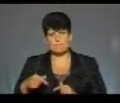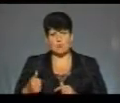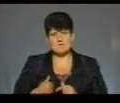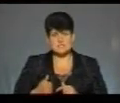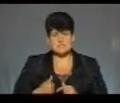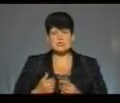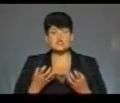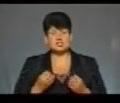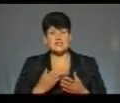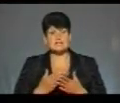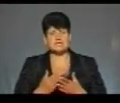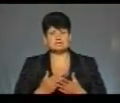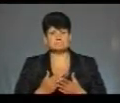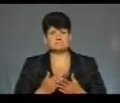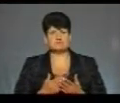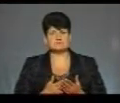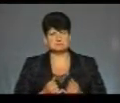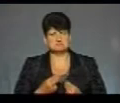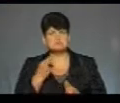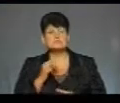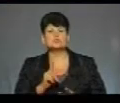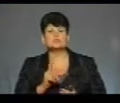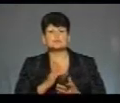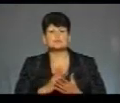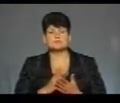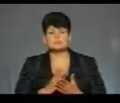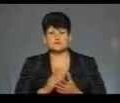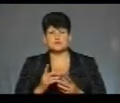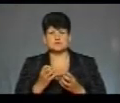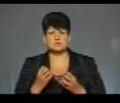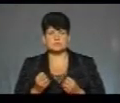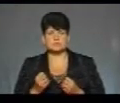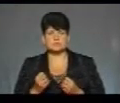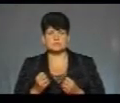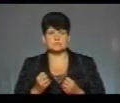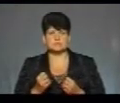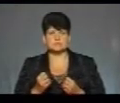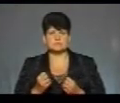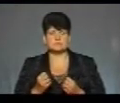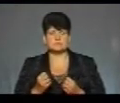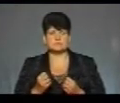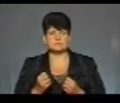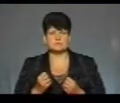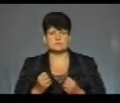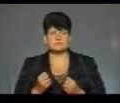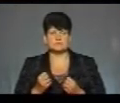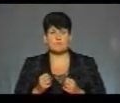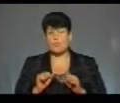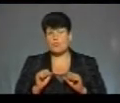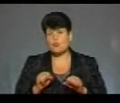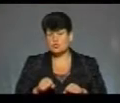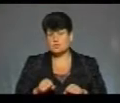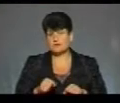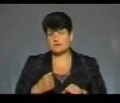чи, можливо, ще є привілеї, можливо, можна зробити таку військову кар'єру, і, скажімо, навіть для студентів в першу чергу? Можливо, я